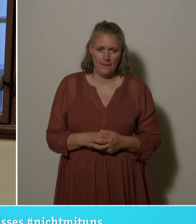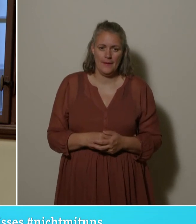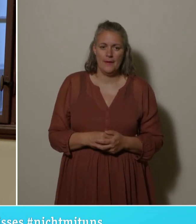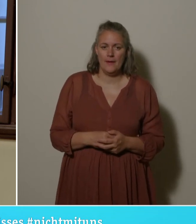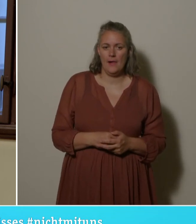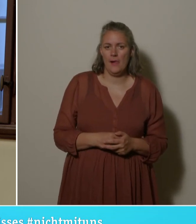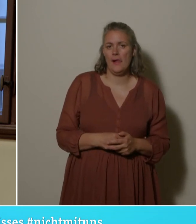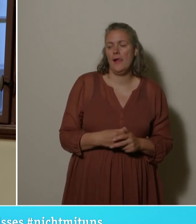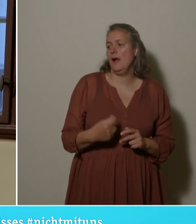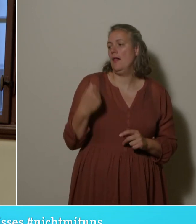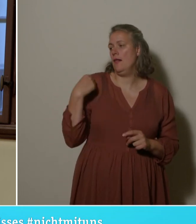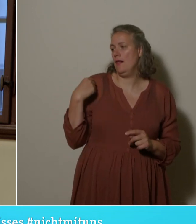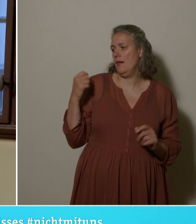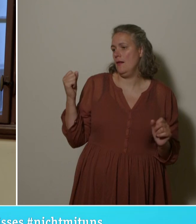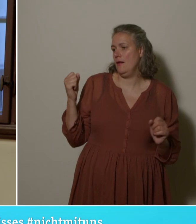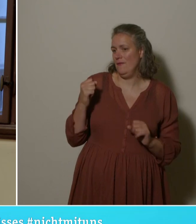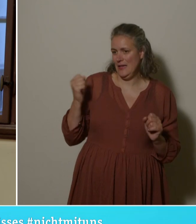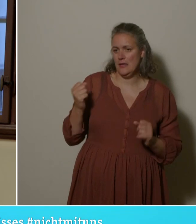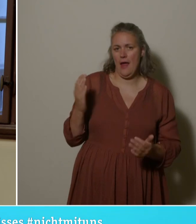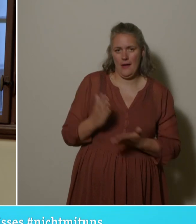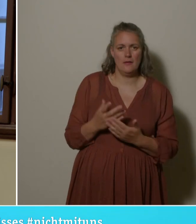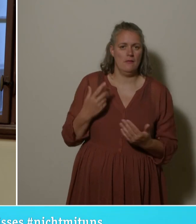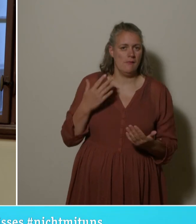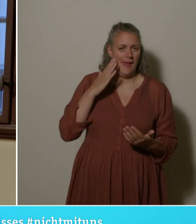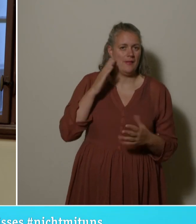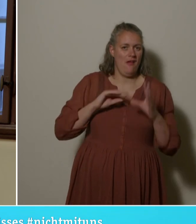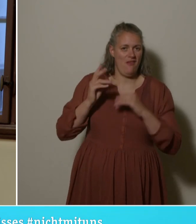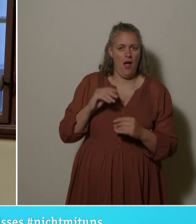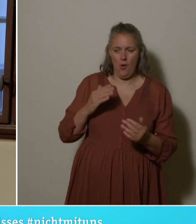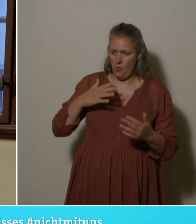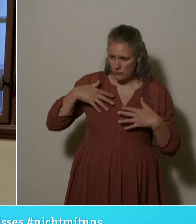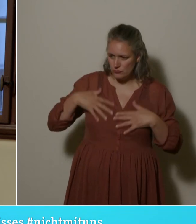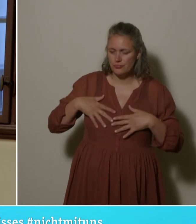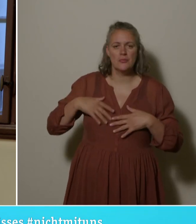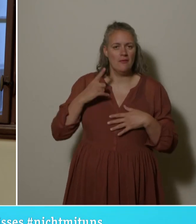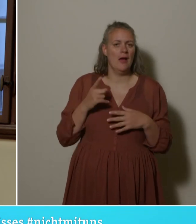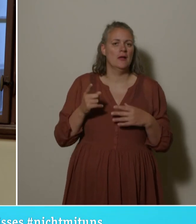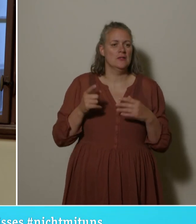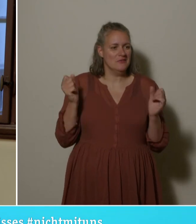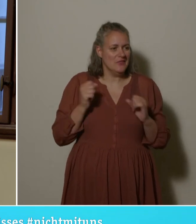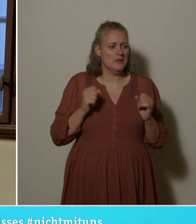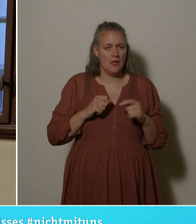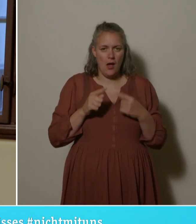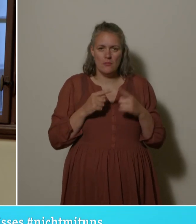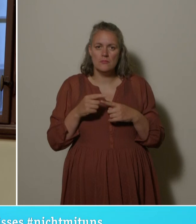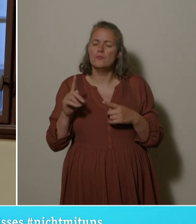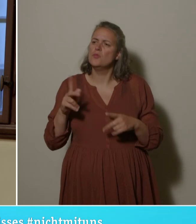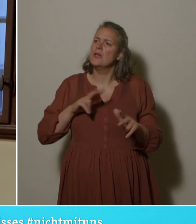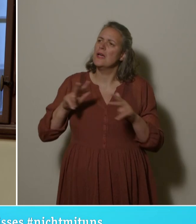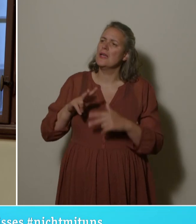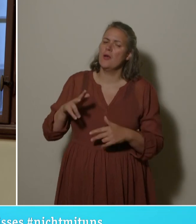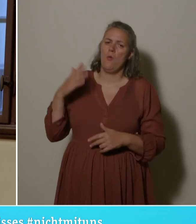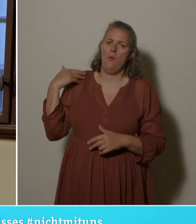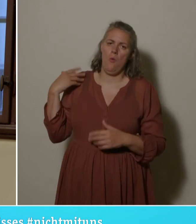ausging. Wie der nächste wird, wissen wir nicht, aber wie dieser Winter ausging, das wissen wir. Wir sind gut durch den Winter gekommen und ich muss auch mal die Regierung loben. Das liegt